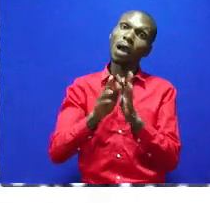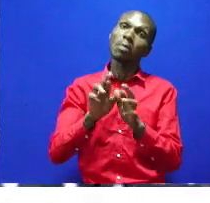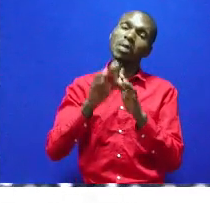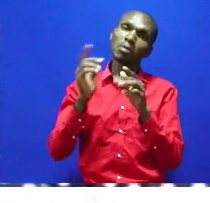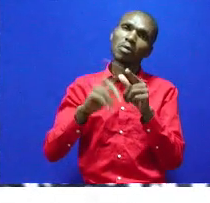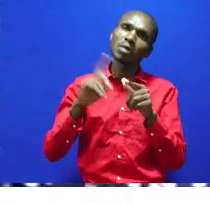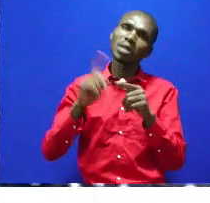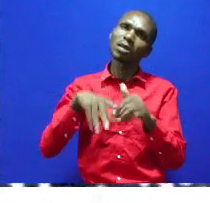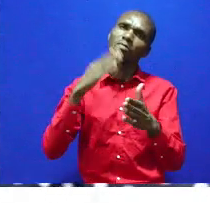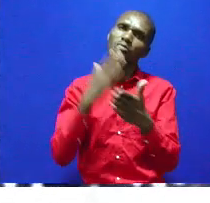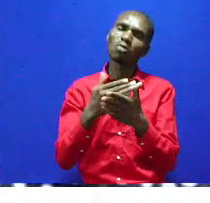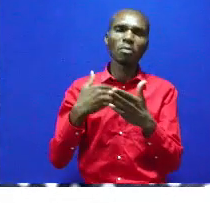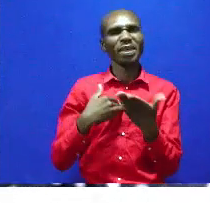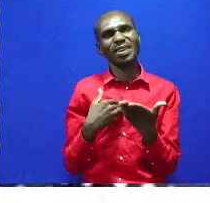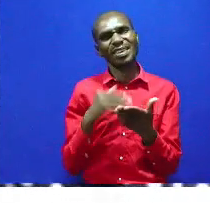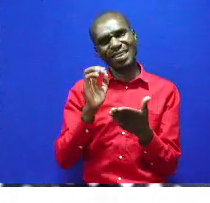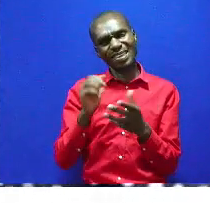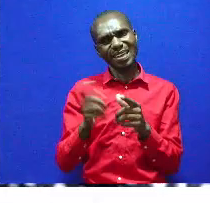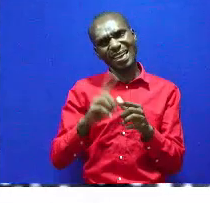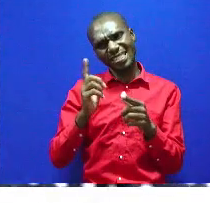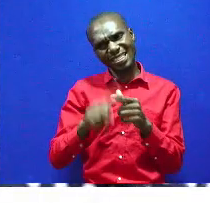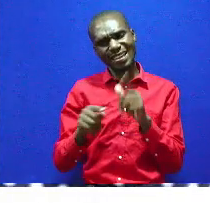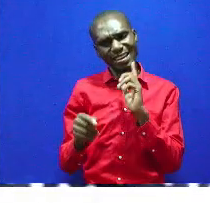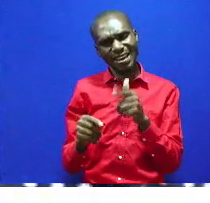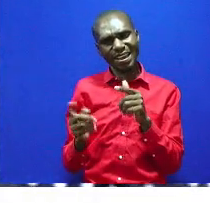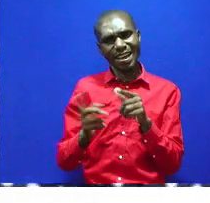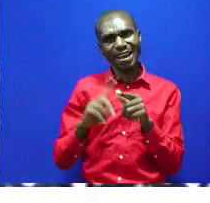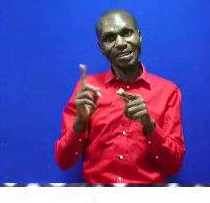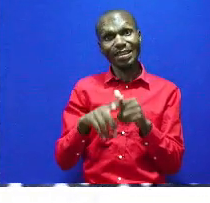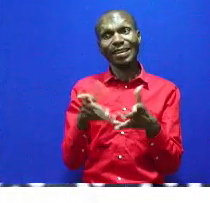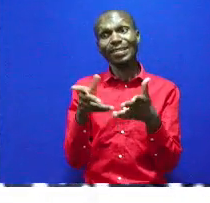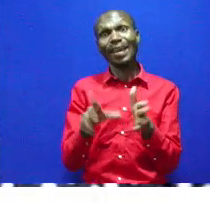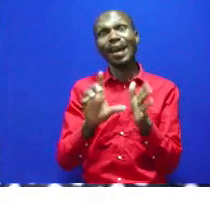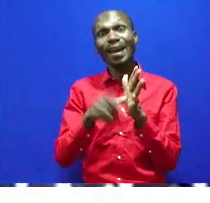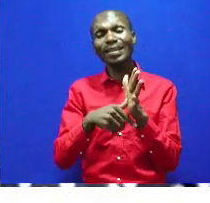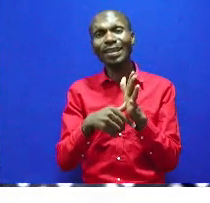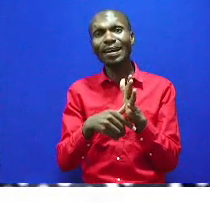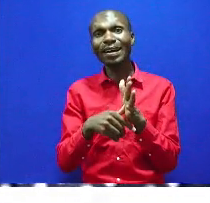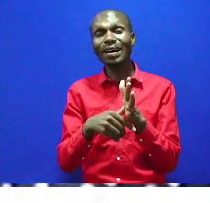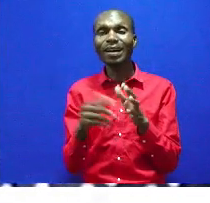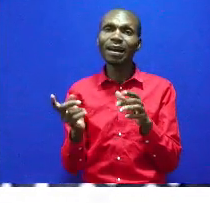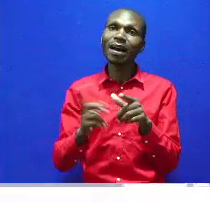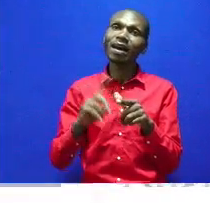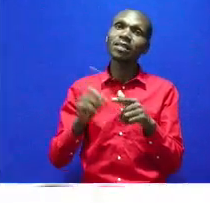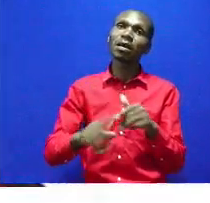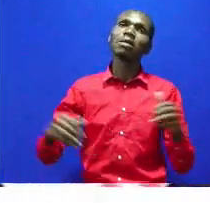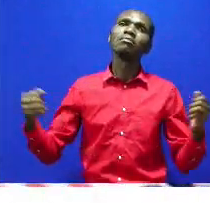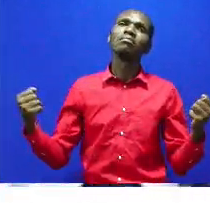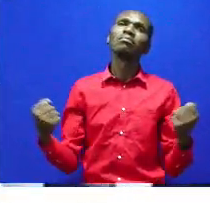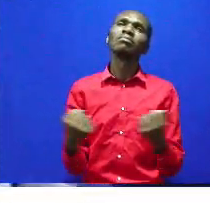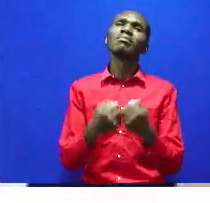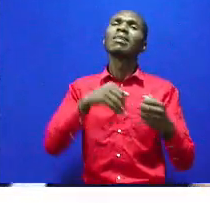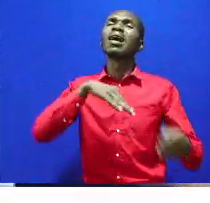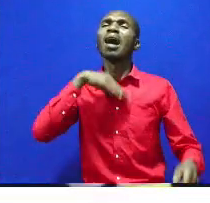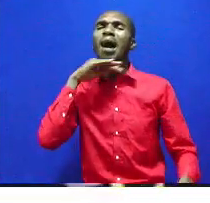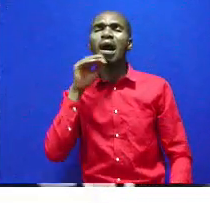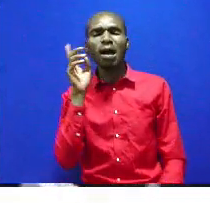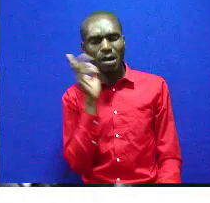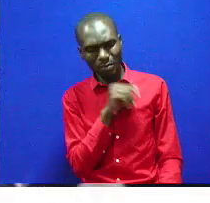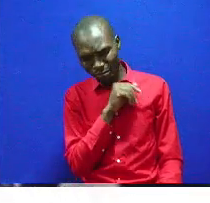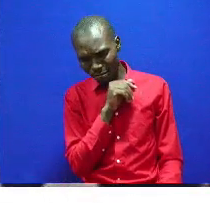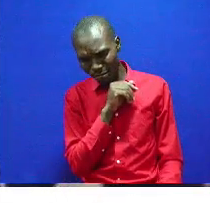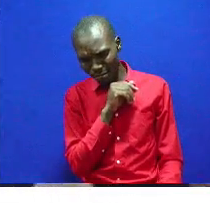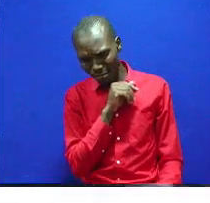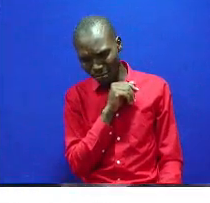have to be a celeb. Then, instantly, akakufa. Wano nige familia yu